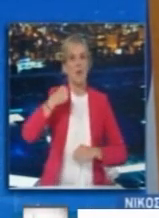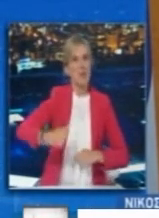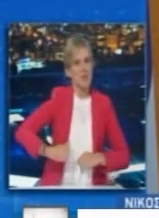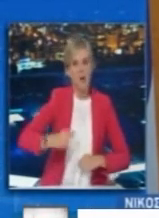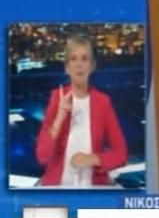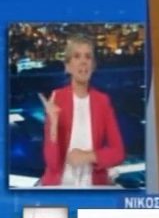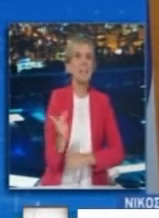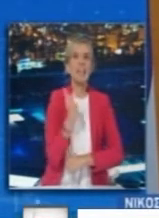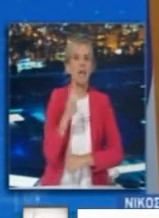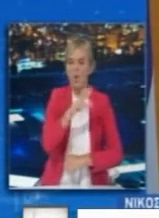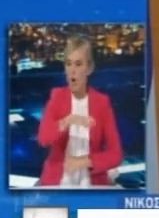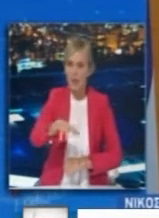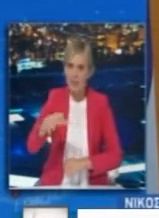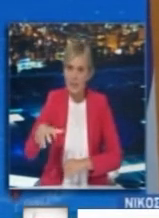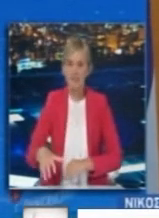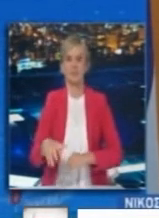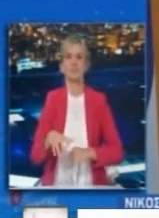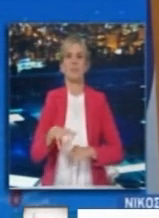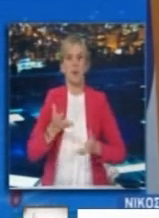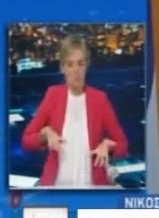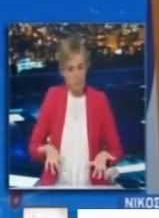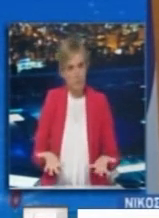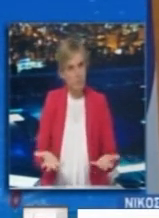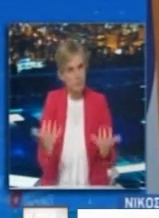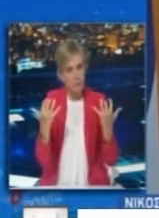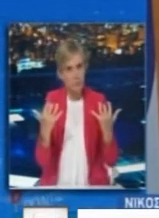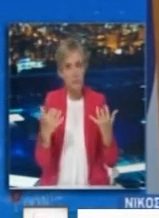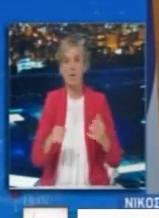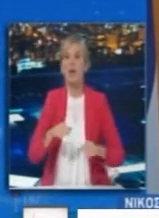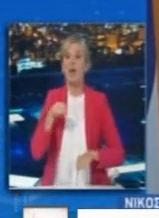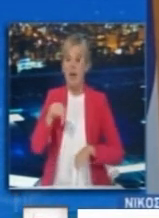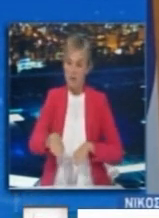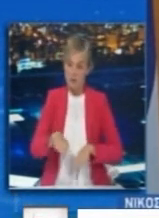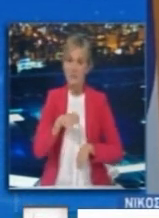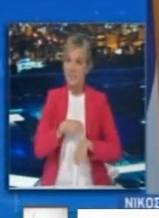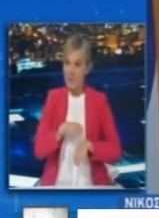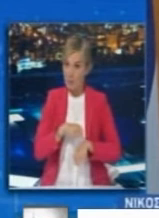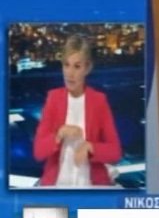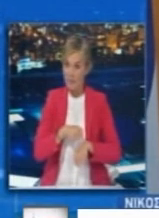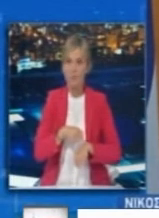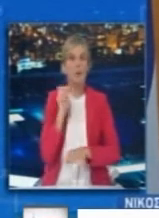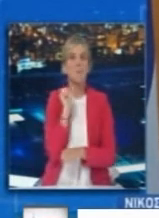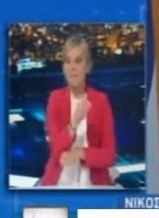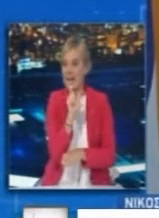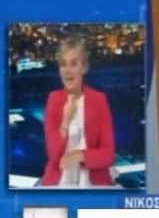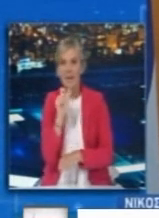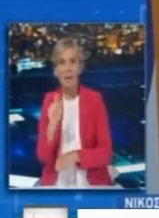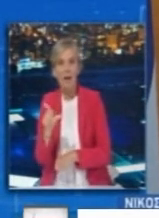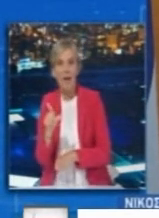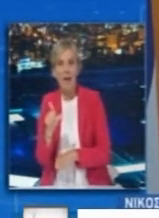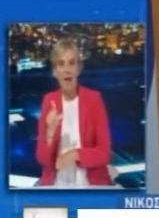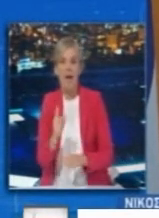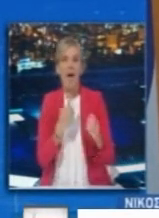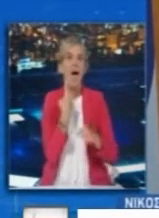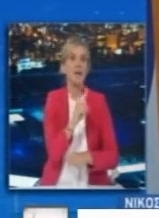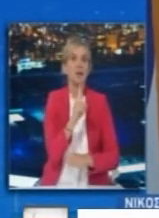αυτοδιοίκηση με υδροφόρες και οχωματουργικά μηχανήματα. Για την προστασία του πληθυσμού, άμεσα μέσω του 112, αποστήλαμε 5